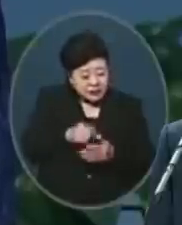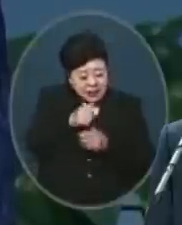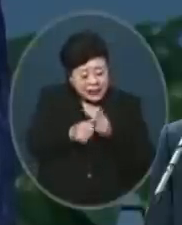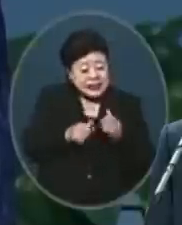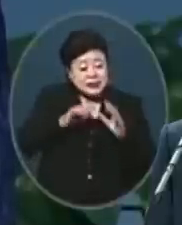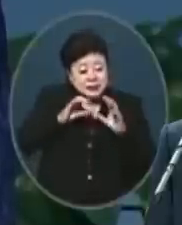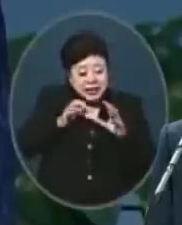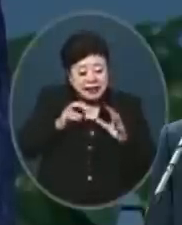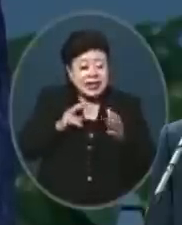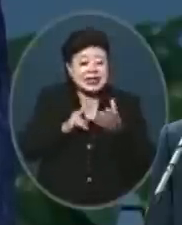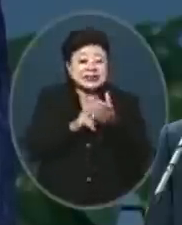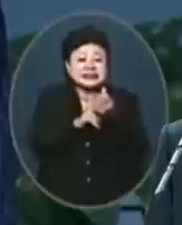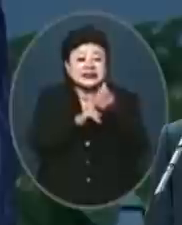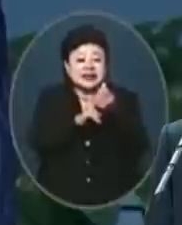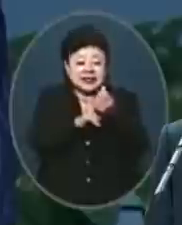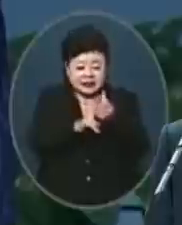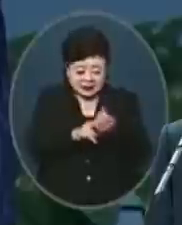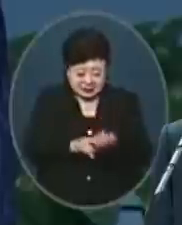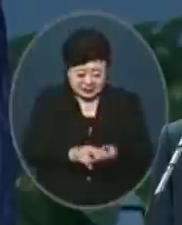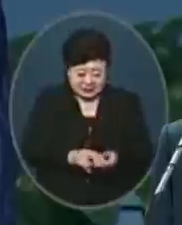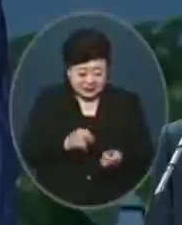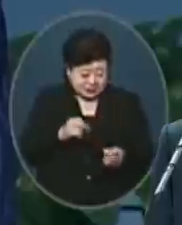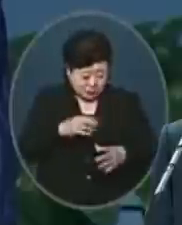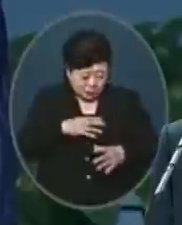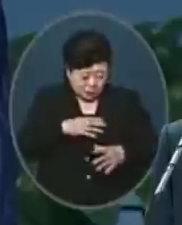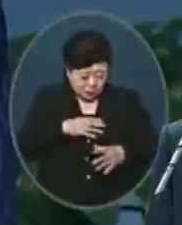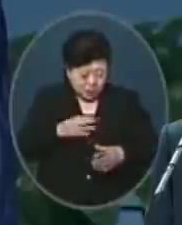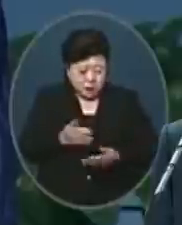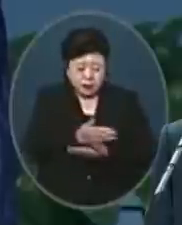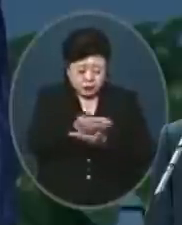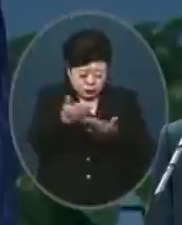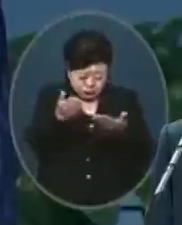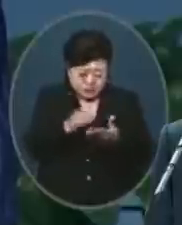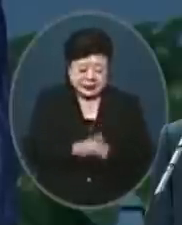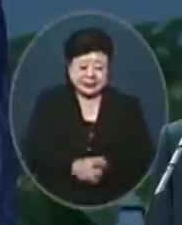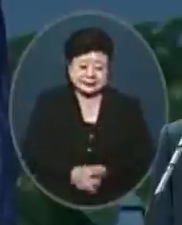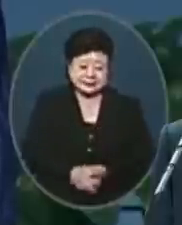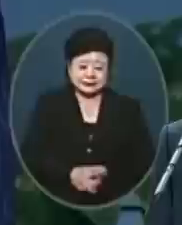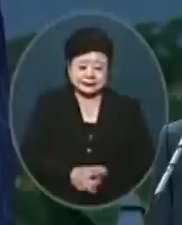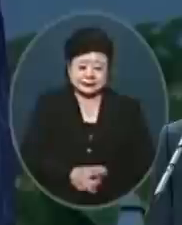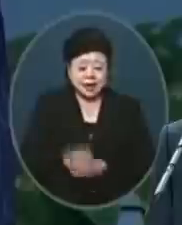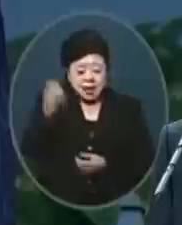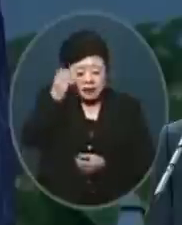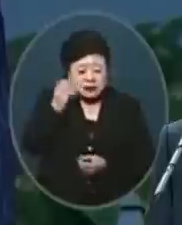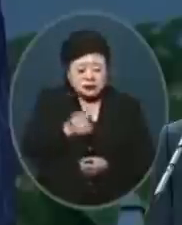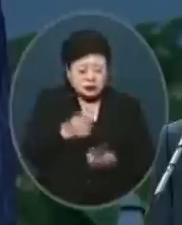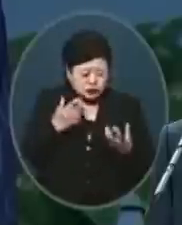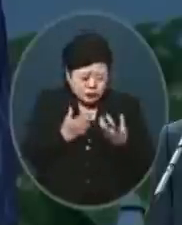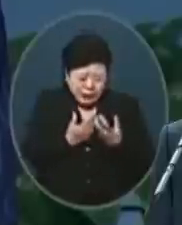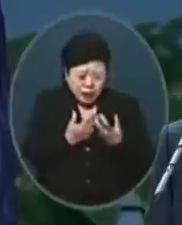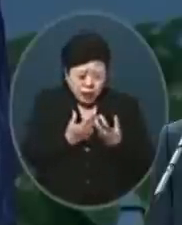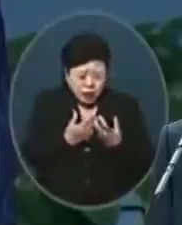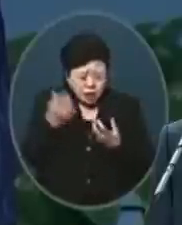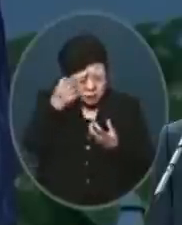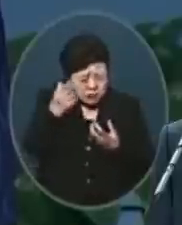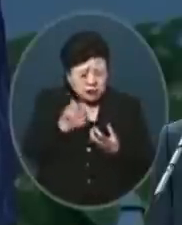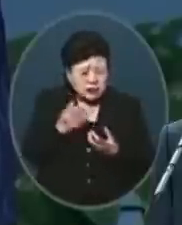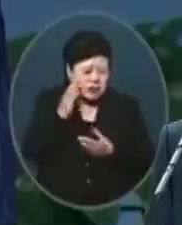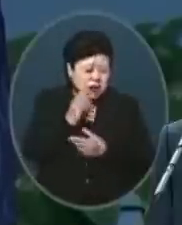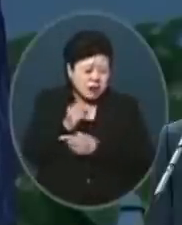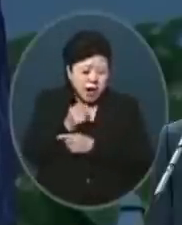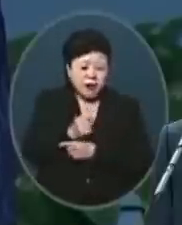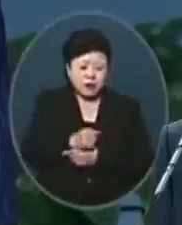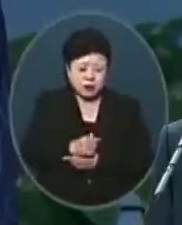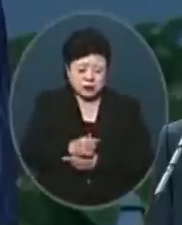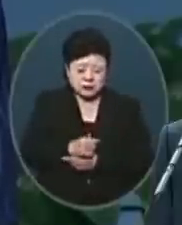하늘나라의 기적의 역사를 놀랍게 베풀어 주시는 것입니다. 성령이 충만하고 성령이